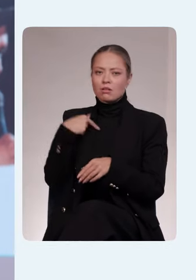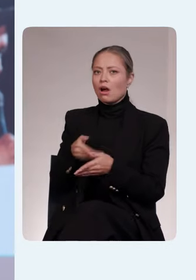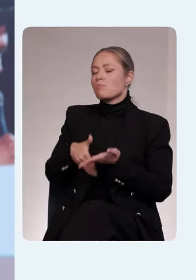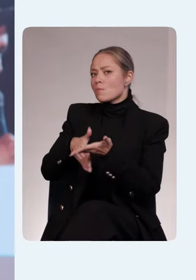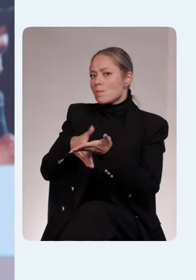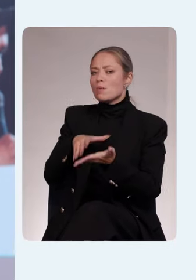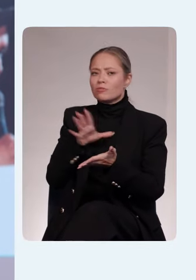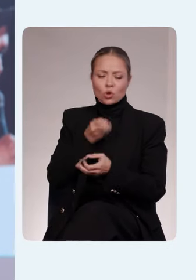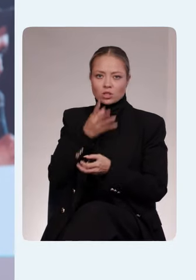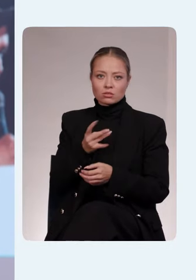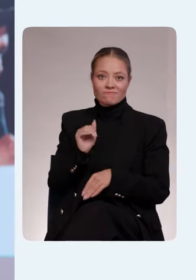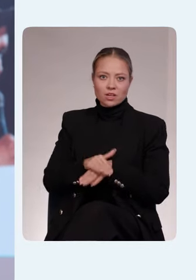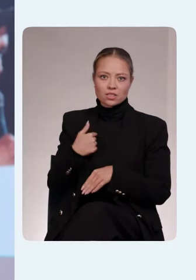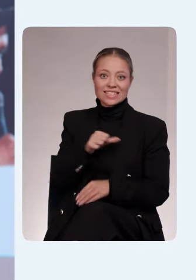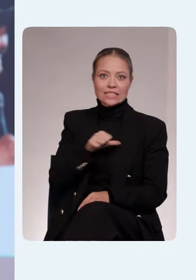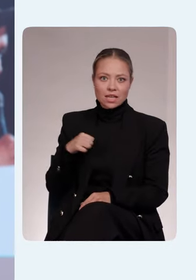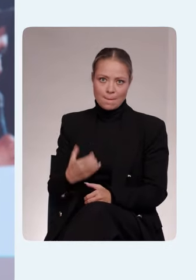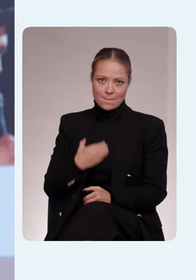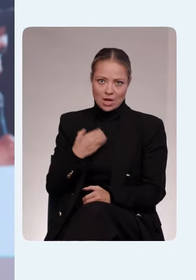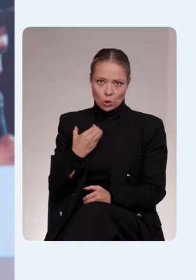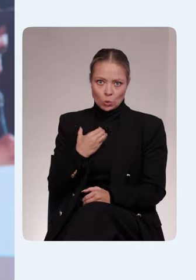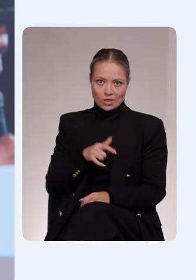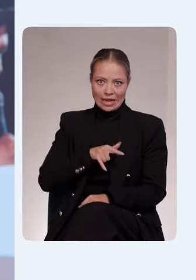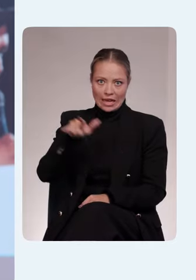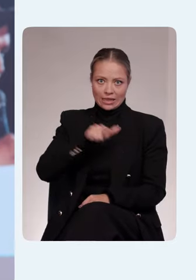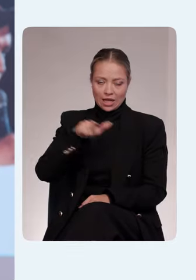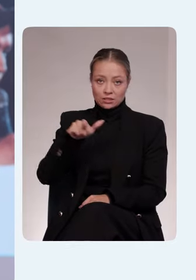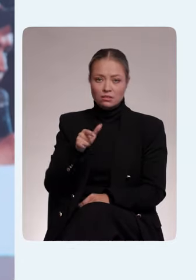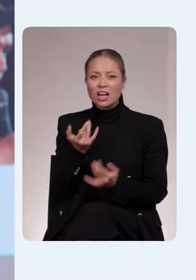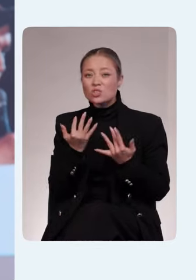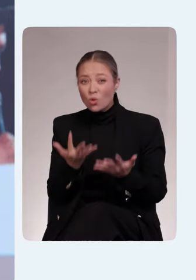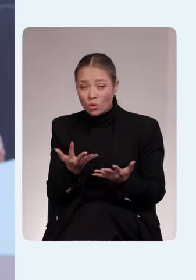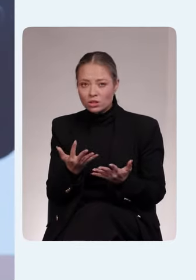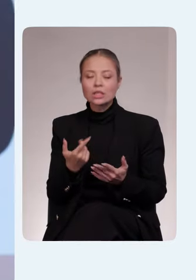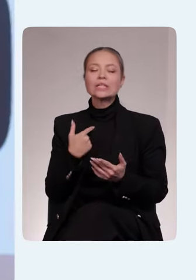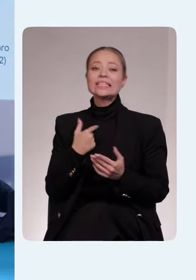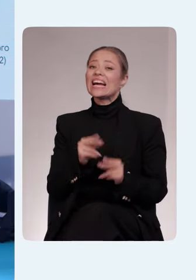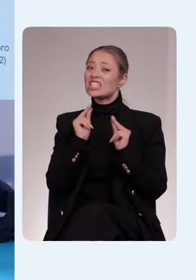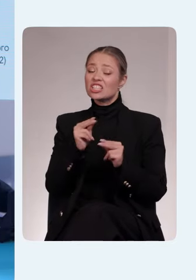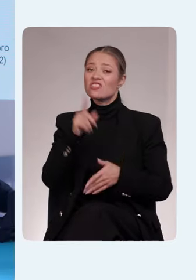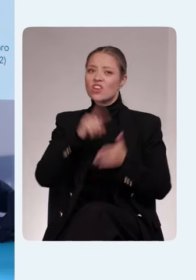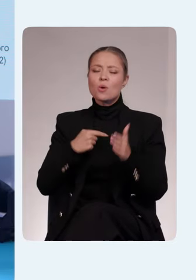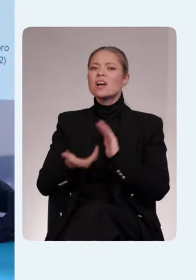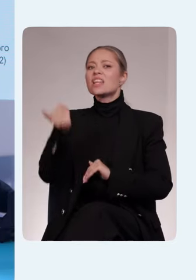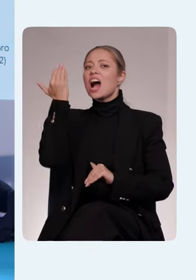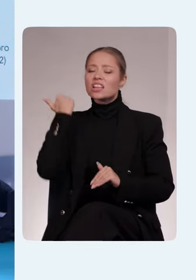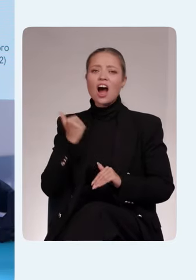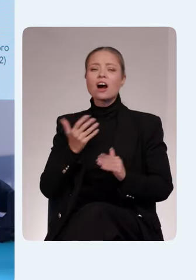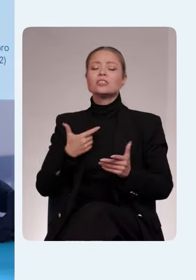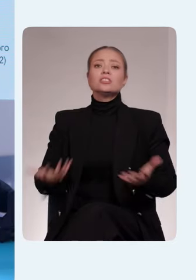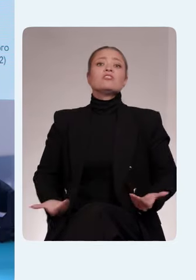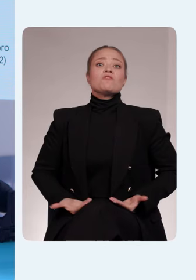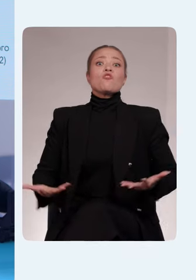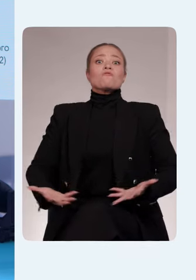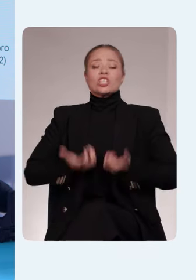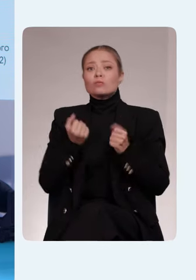но я сам боюсь летать. Чтобы понимали, насколько, я искренне верю, что мы в тот раз выжили только